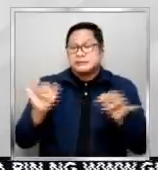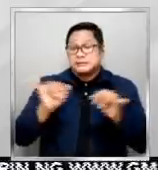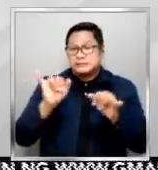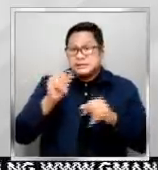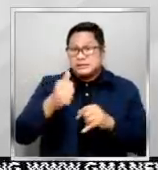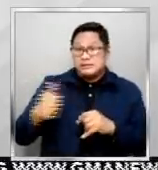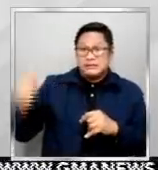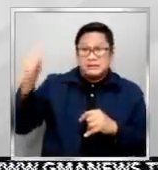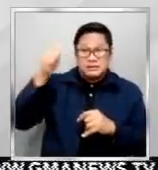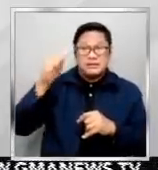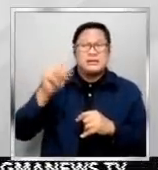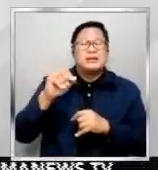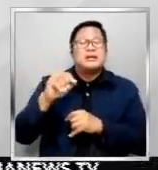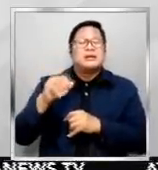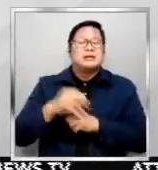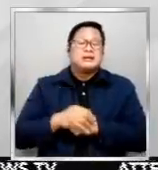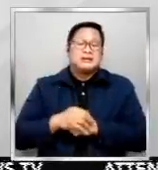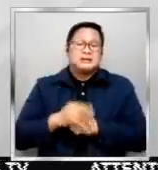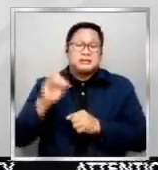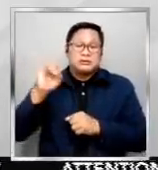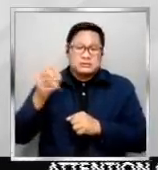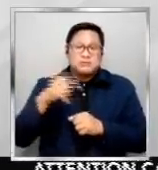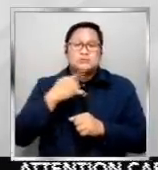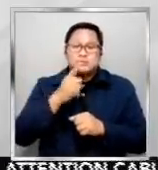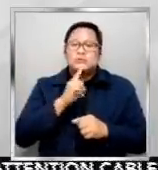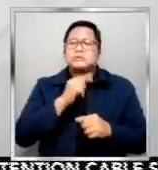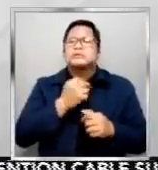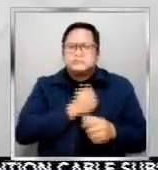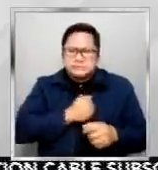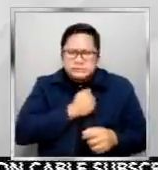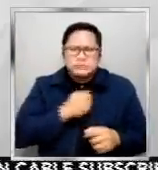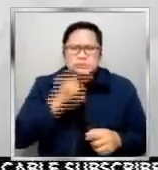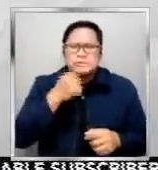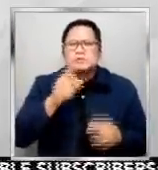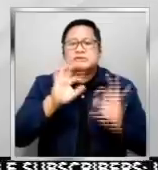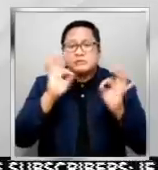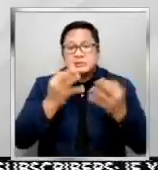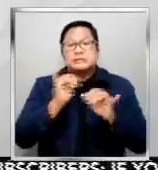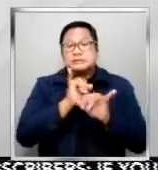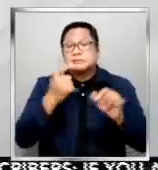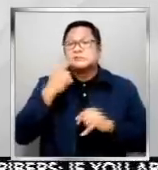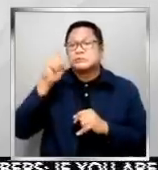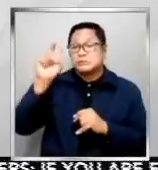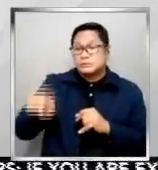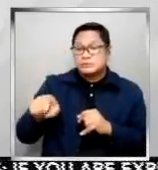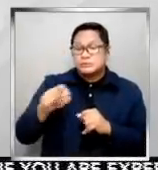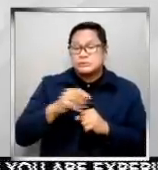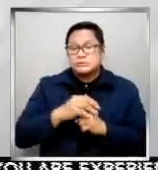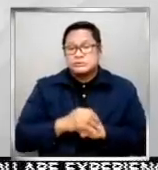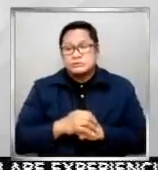sa pamilya ni Judge Abadilla. Pinag-utos din niyan ang paghihigpit ng seguridad